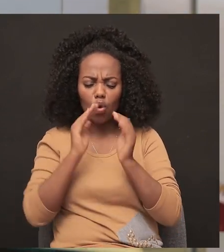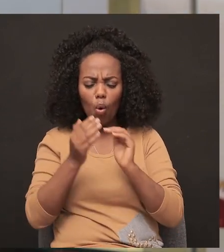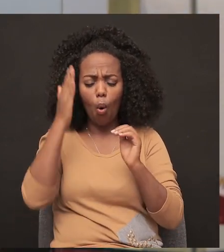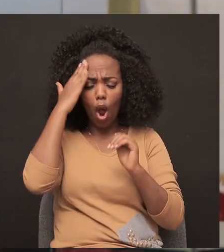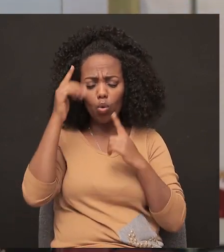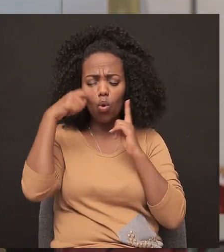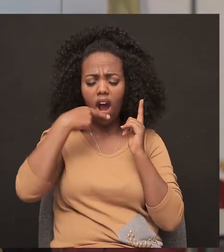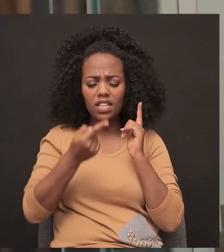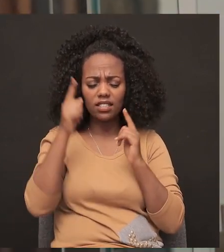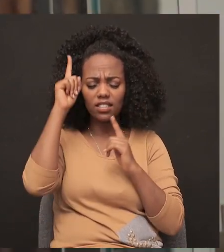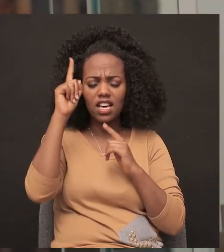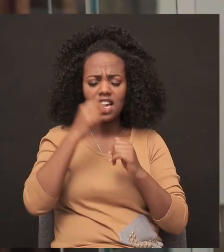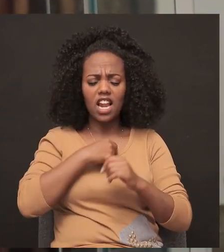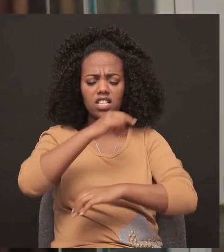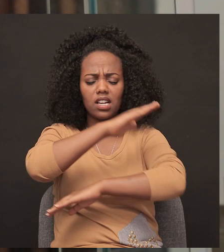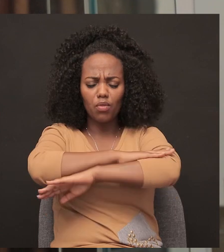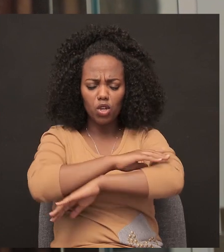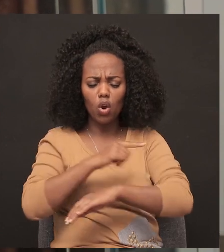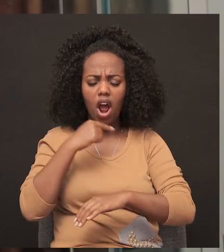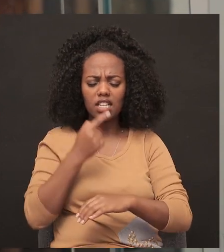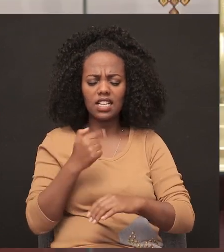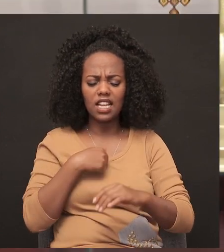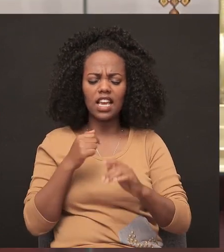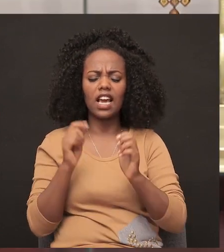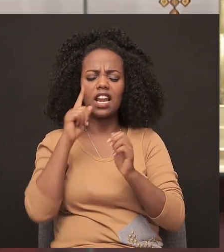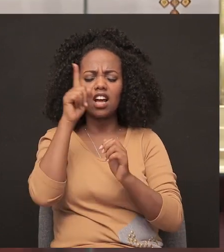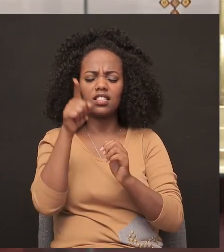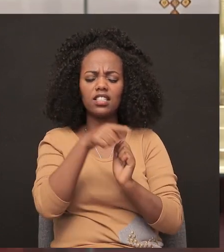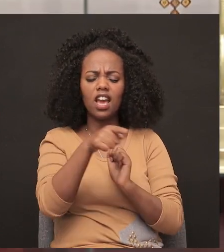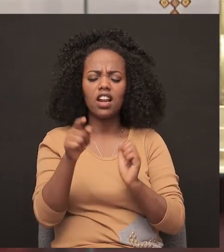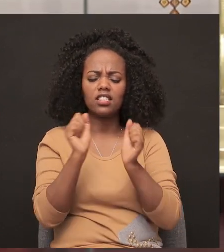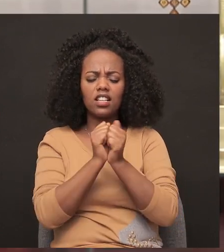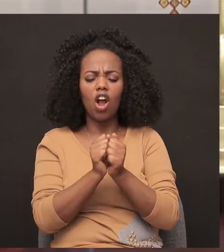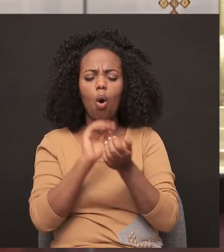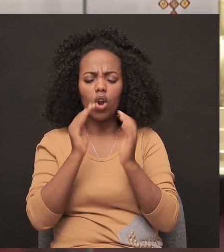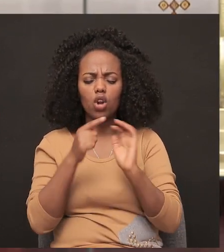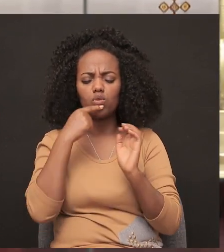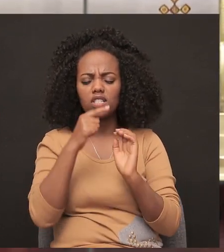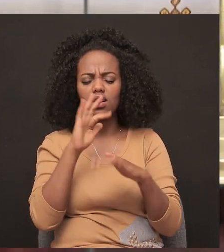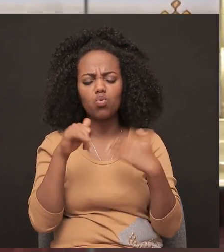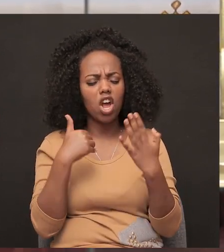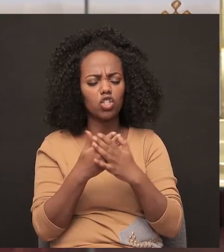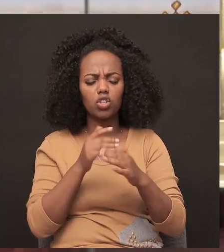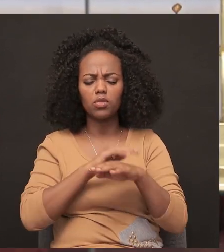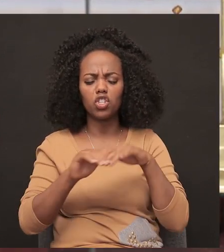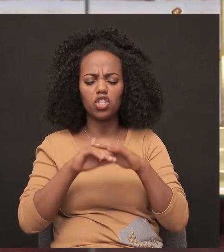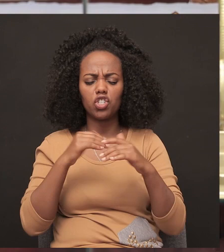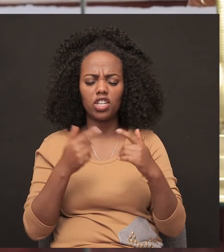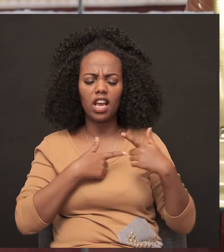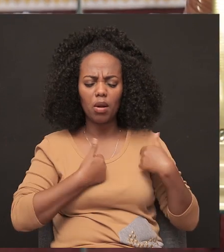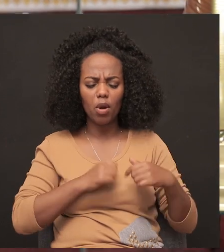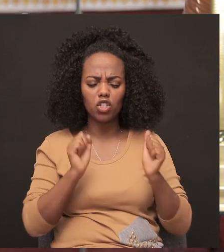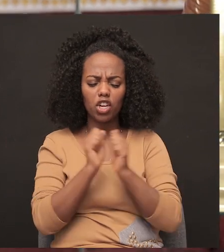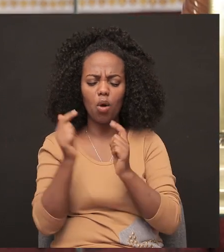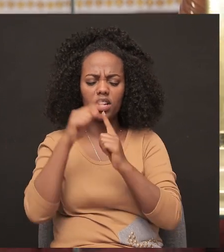እኔ አሳርፋችኋለሁ እኔ ከናንተ ጋር ሆናለሁ እንድትለን ሁላችን እጆቻችንን ከልባችን ጋር